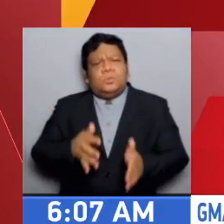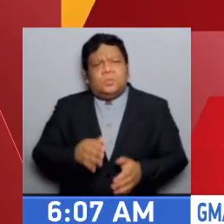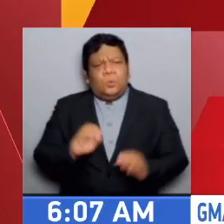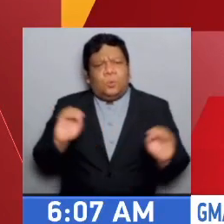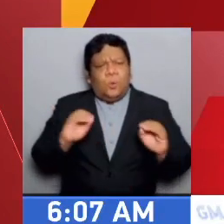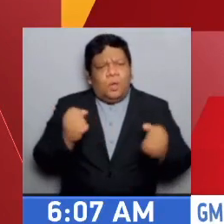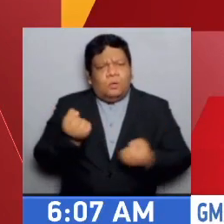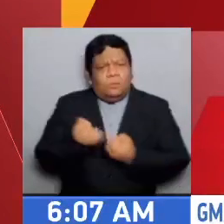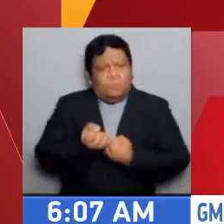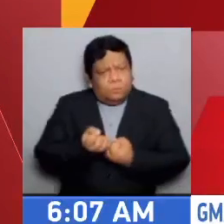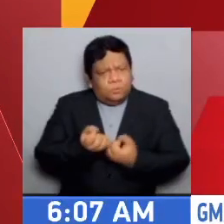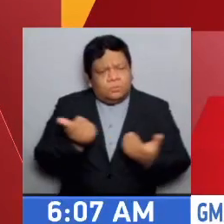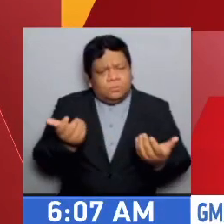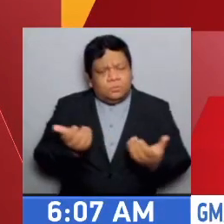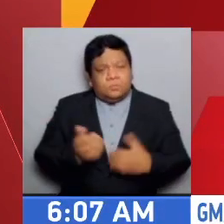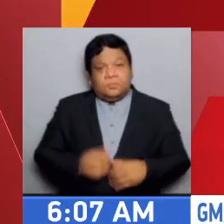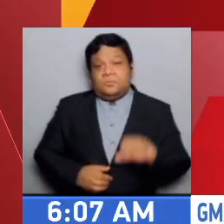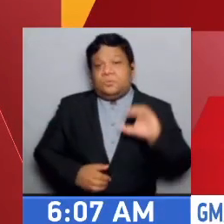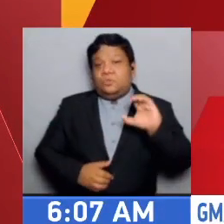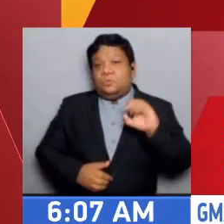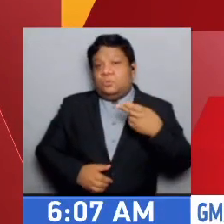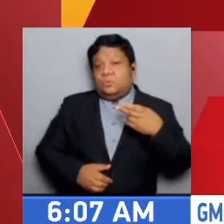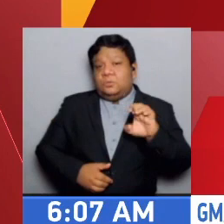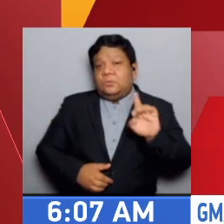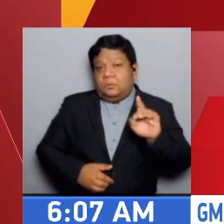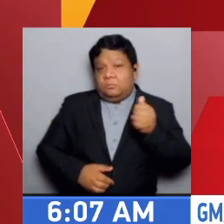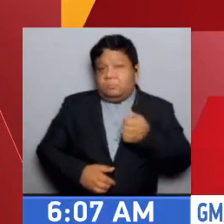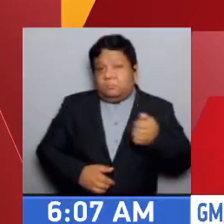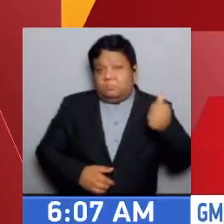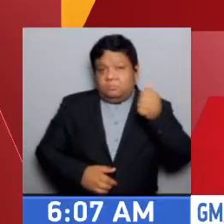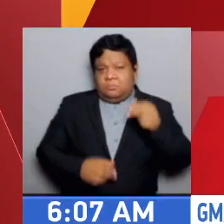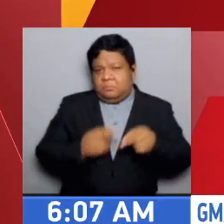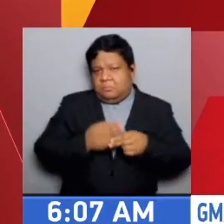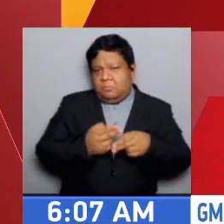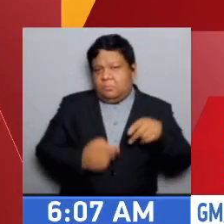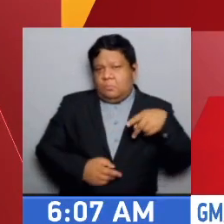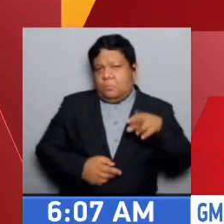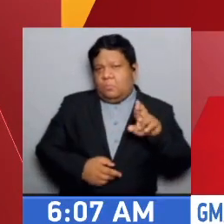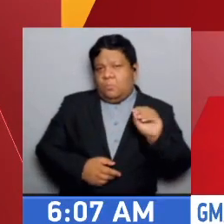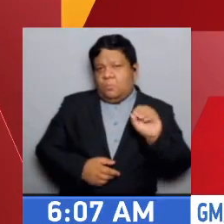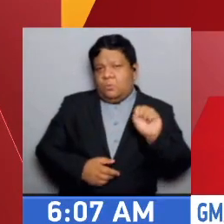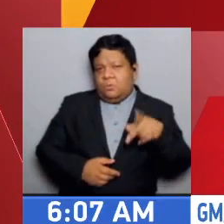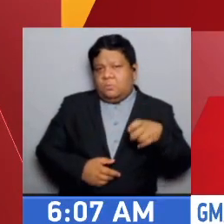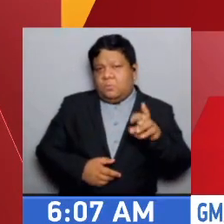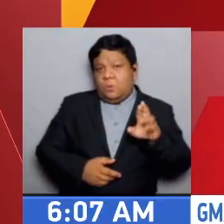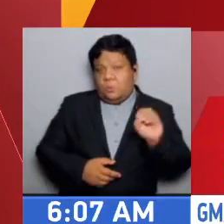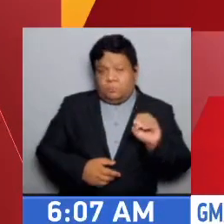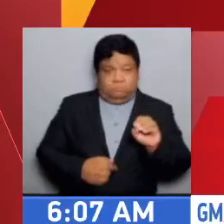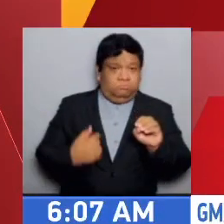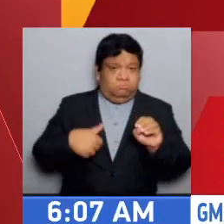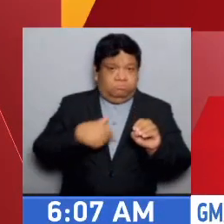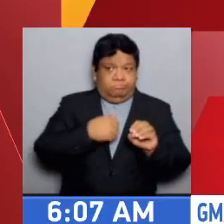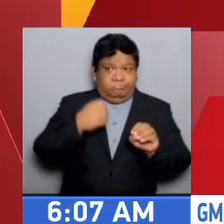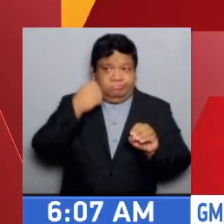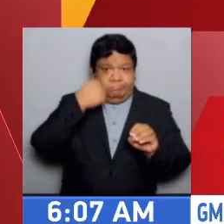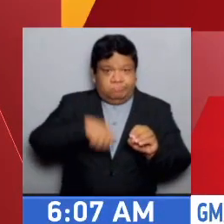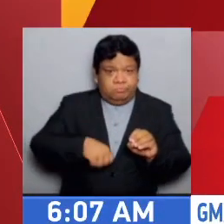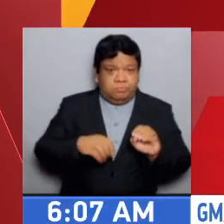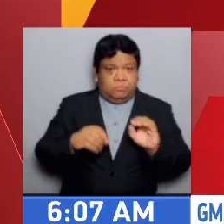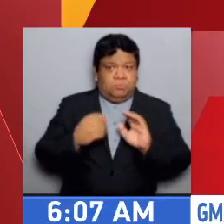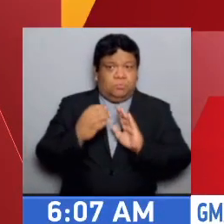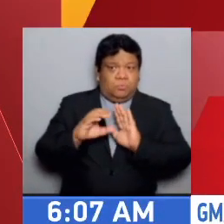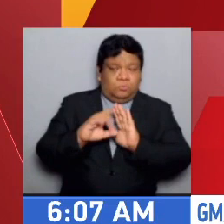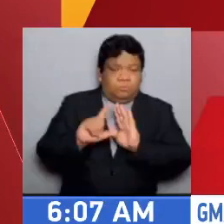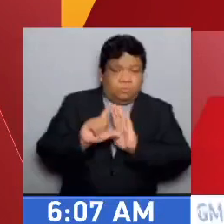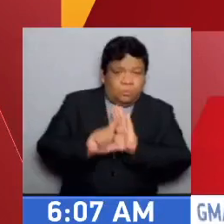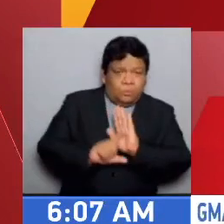ni CHED Chairperson Prospero De Vera, walang nilabag ang komisyon tungkol sa paggamit ng pondo para sa libreng edukasyon. Inihingi niya